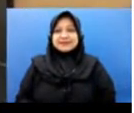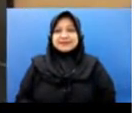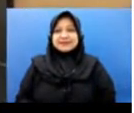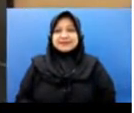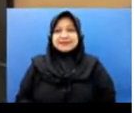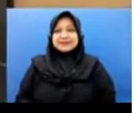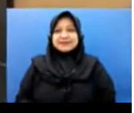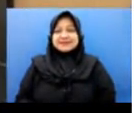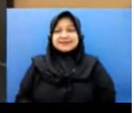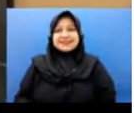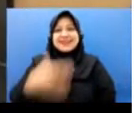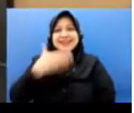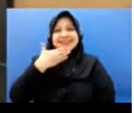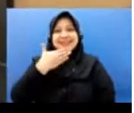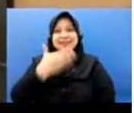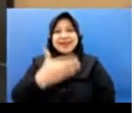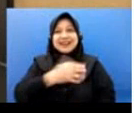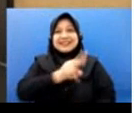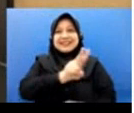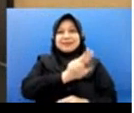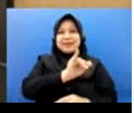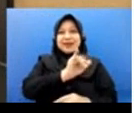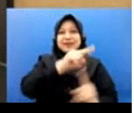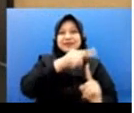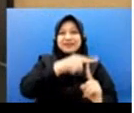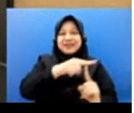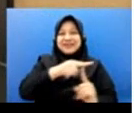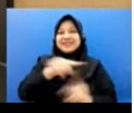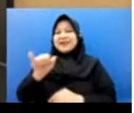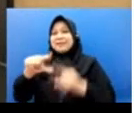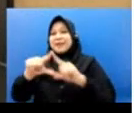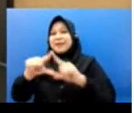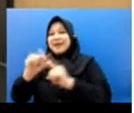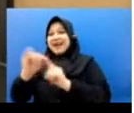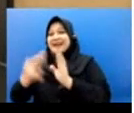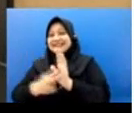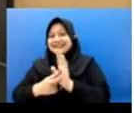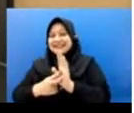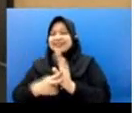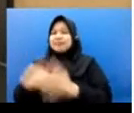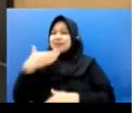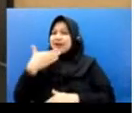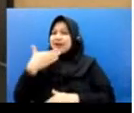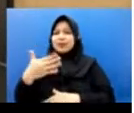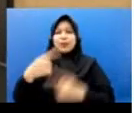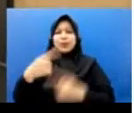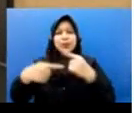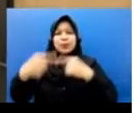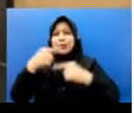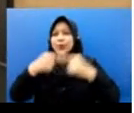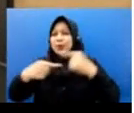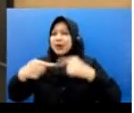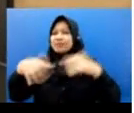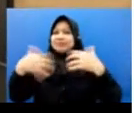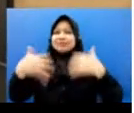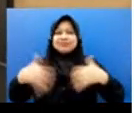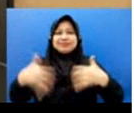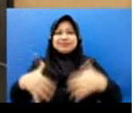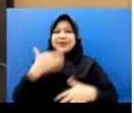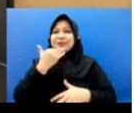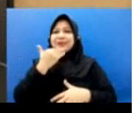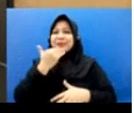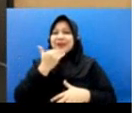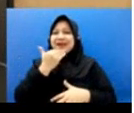Terima kasih Vivit Kavi dan Pak Adin Novarisa. Sungguh luar biasa sekali tadi ceritanya ya. Mudah-mudahan Bapak dan Ibu guru